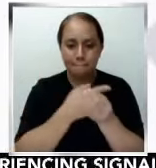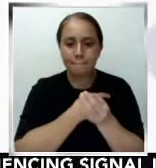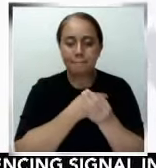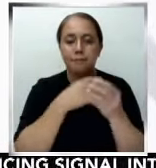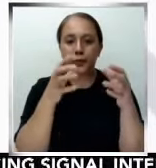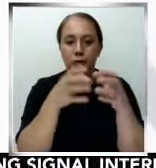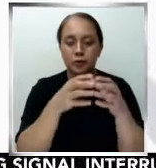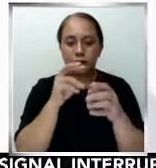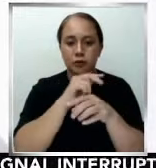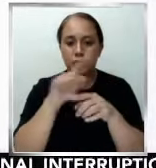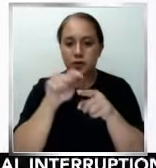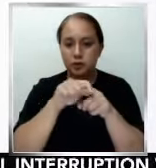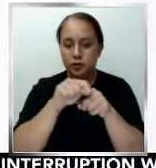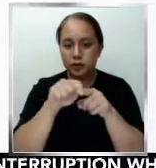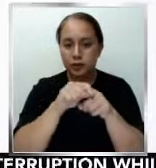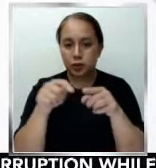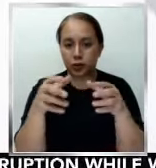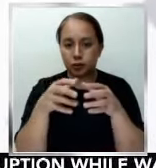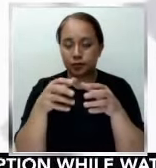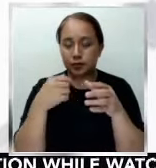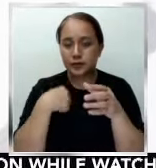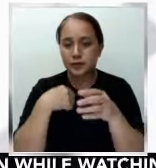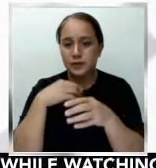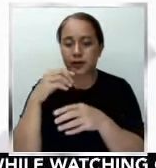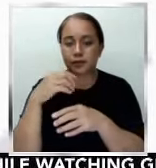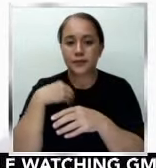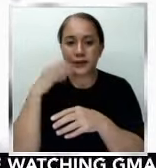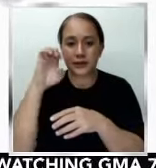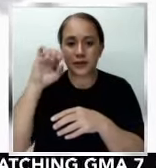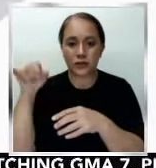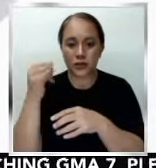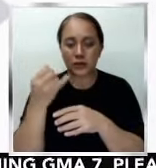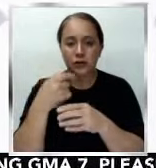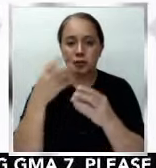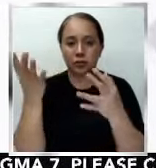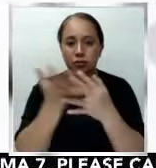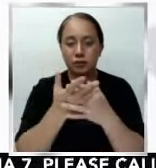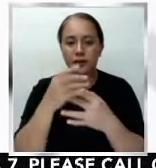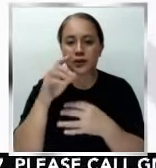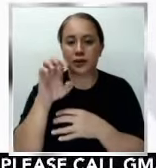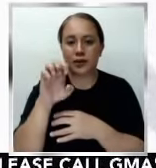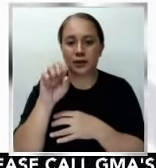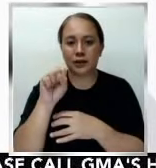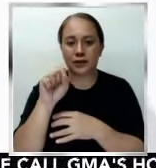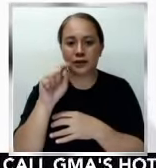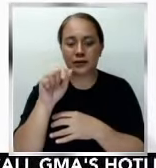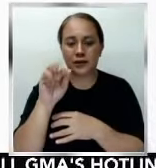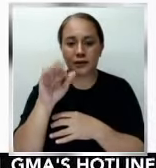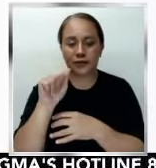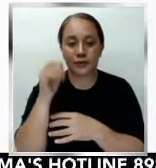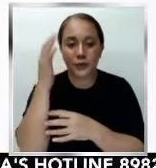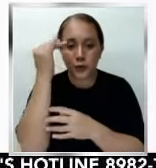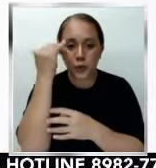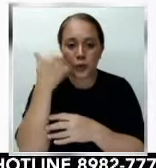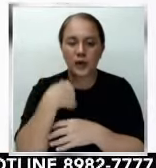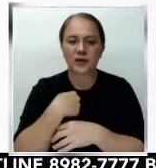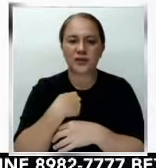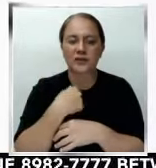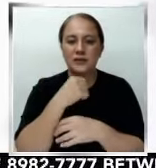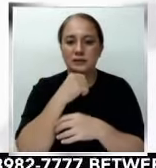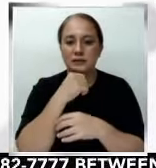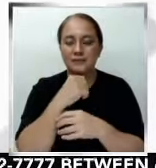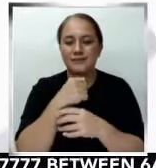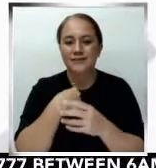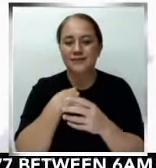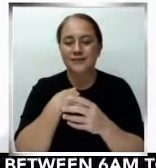Training Pool si Obiena. Nais din nilang sampahan ng kasong estapa ang atleta dahil sa maanumalya-umanong paggamit